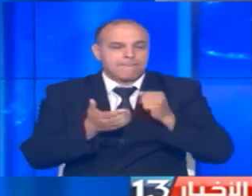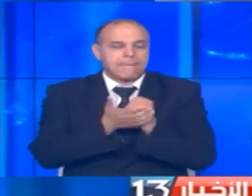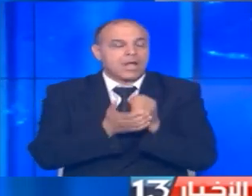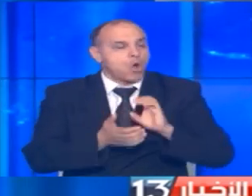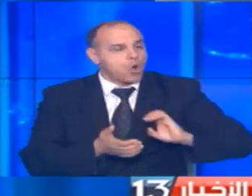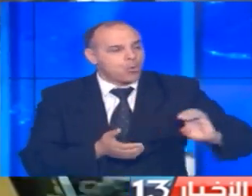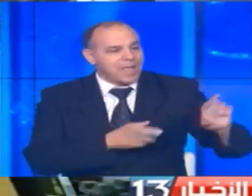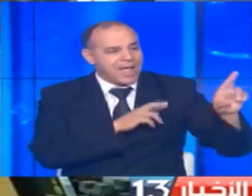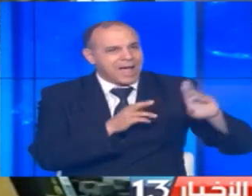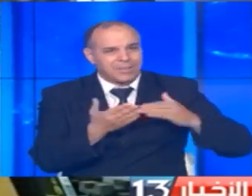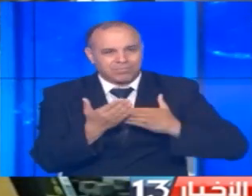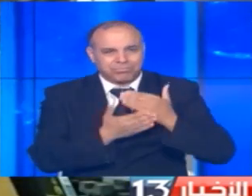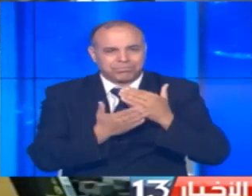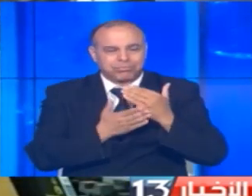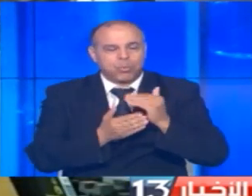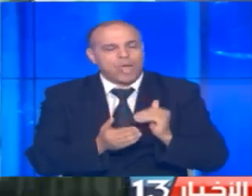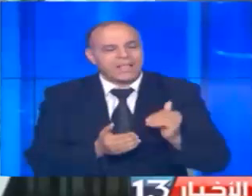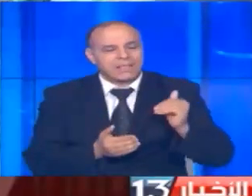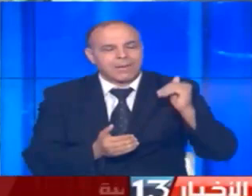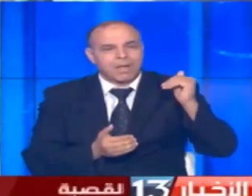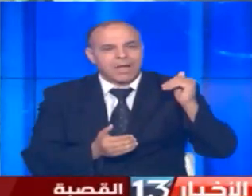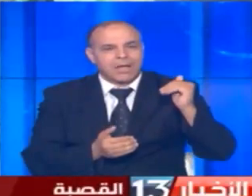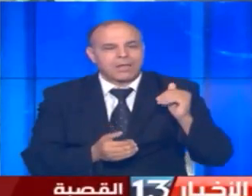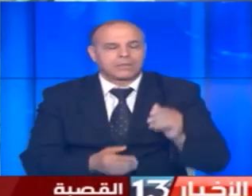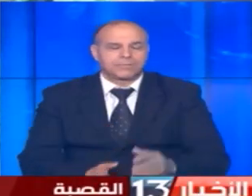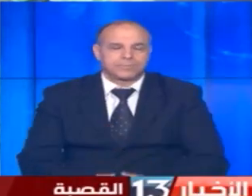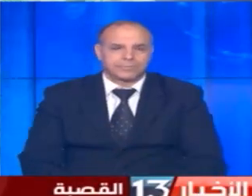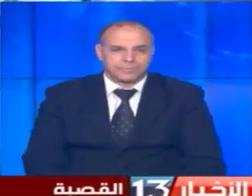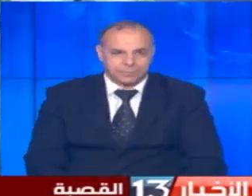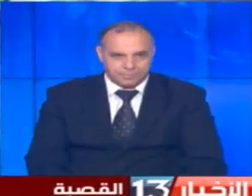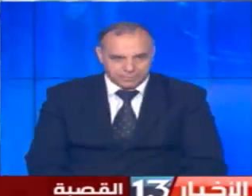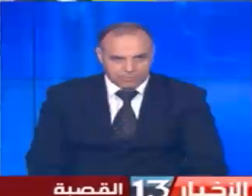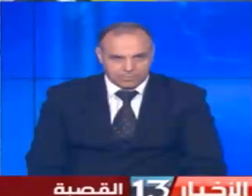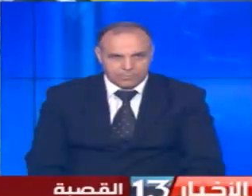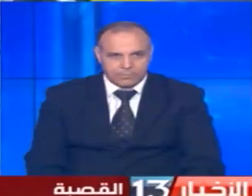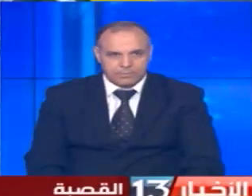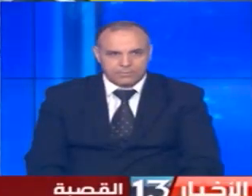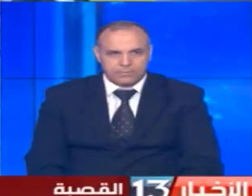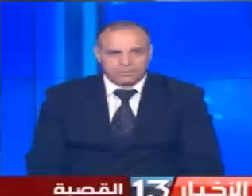الأوروبي لإعادة الإعمار والتنمية بيير هايلبرن.